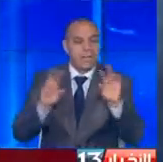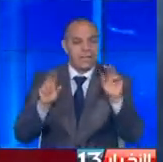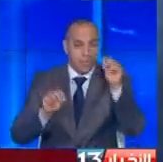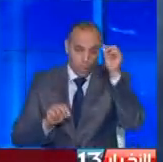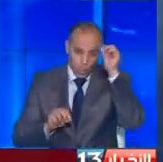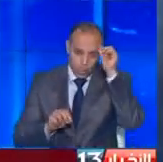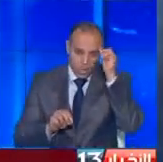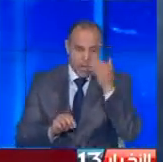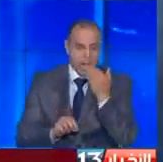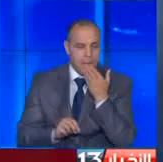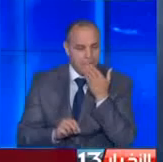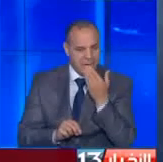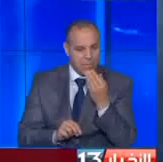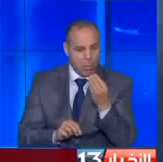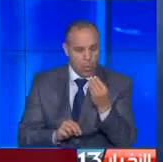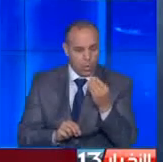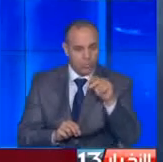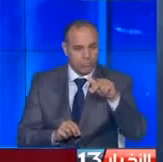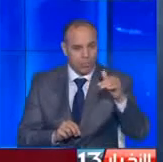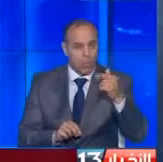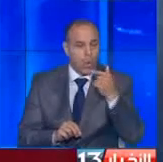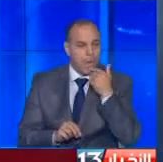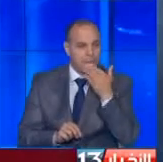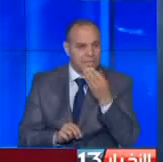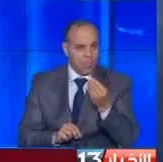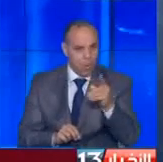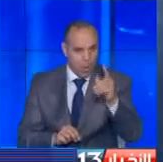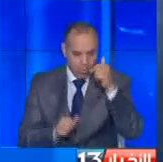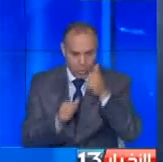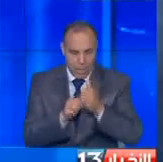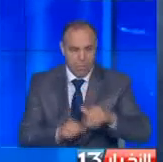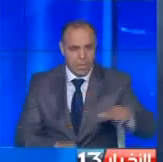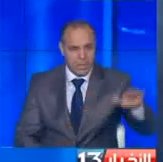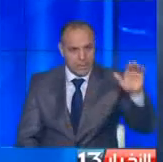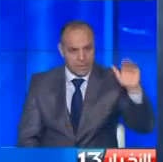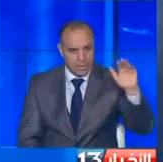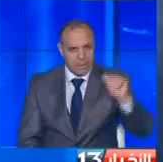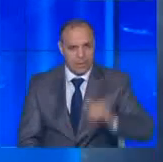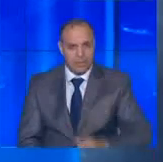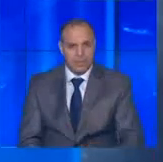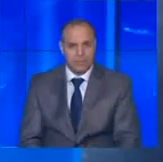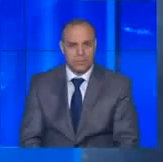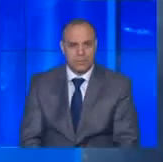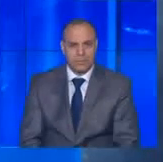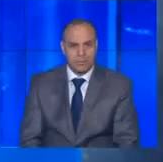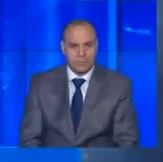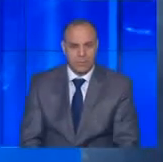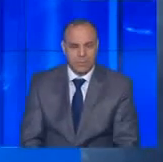التلفزة التونسية تونيزيا تيفي. شكرا على المتابعة والاهتمام، إلى اللقاء.